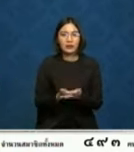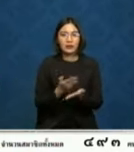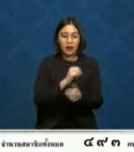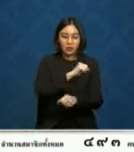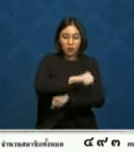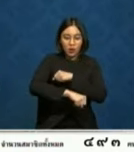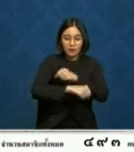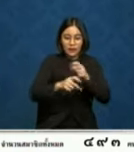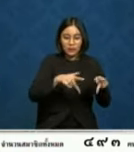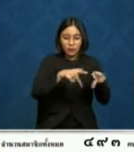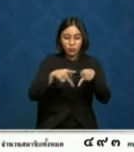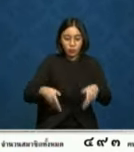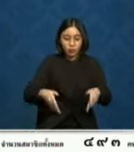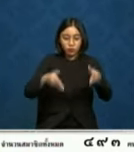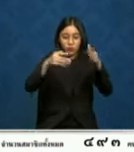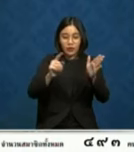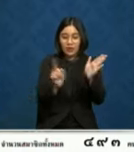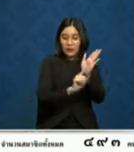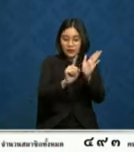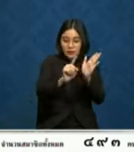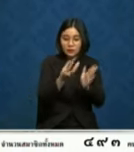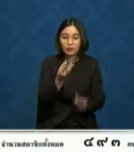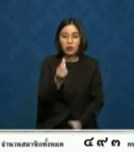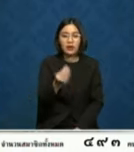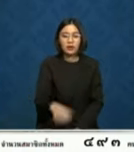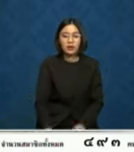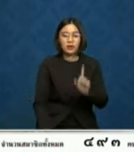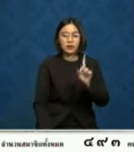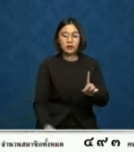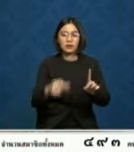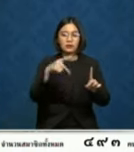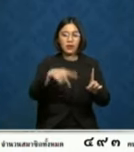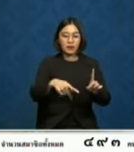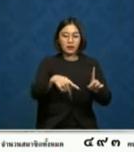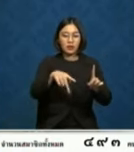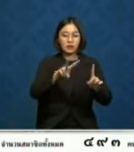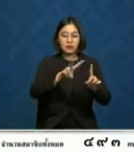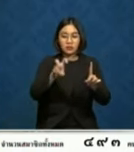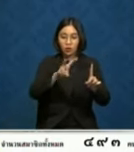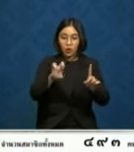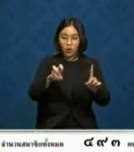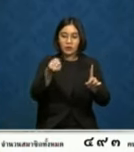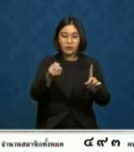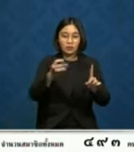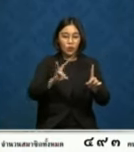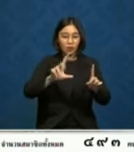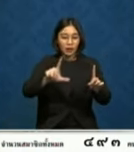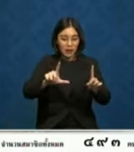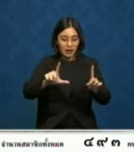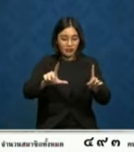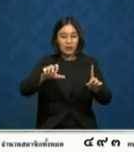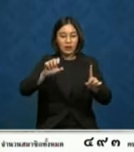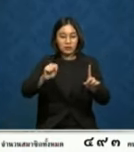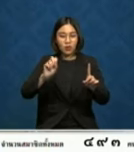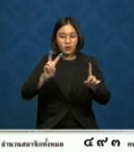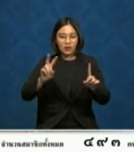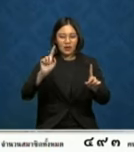อาคารพิธภัณฑ์ในเฟสแรกเพียงอย่างเดียวสูงถึง 1,216ล